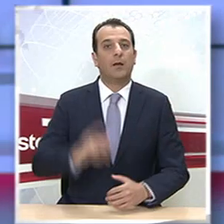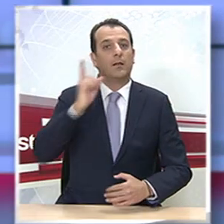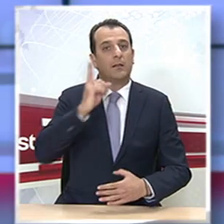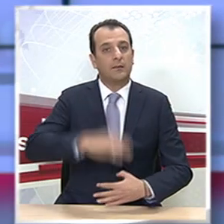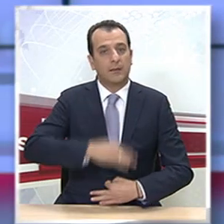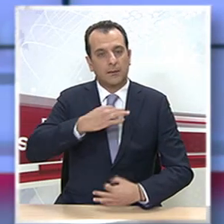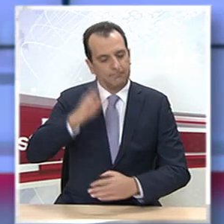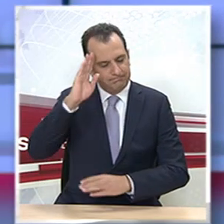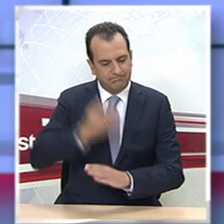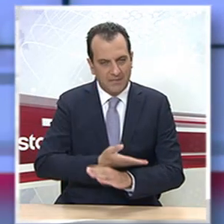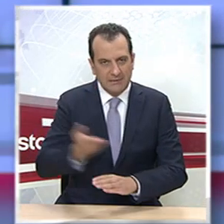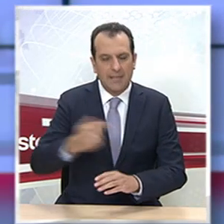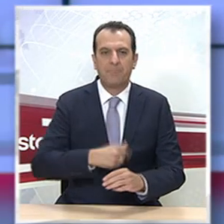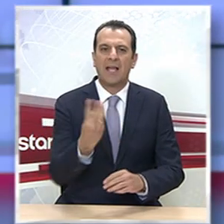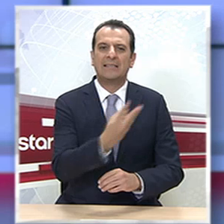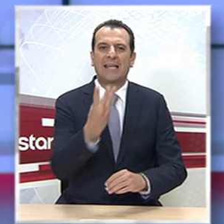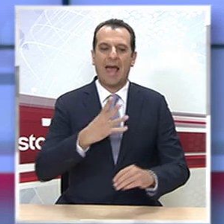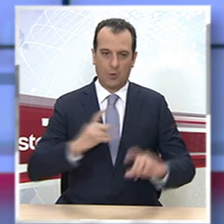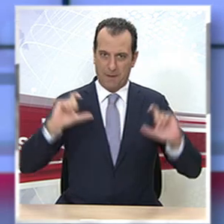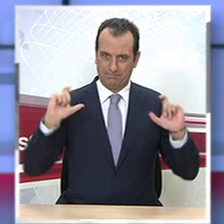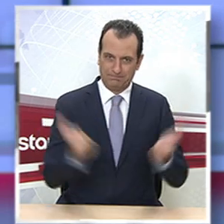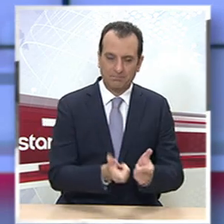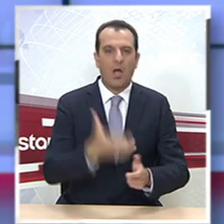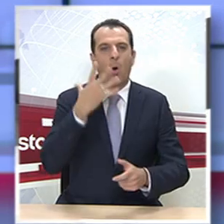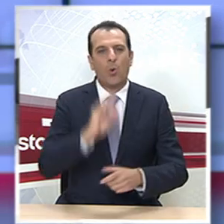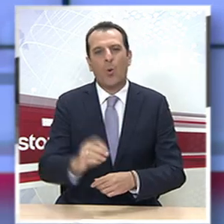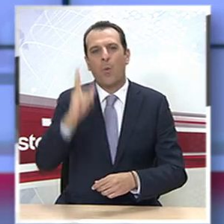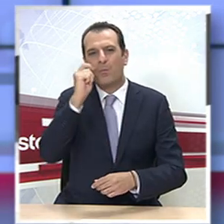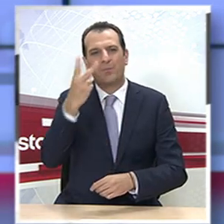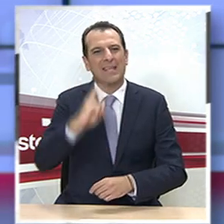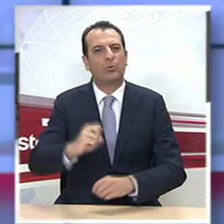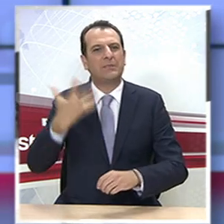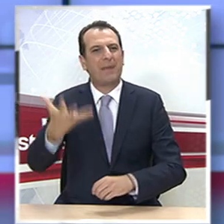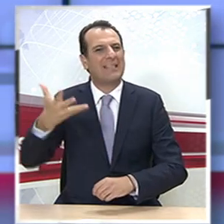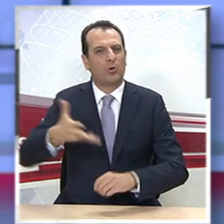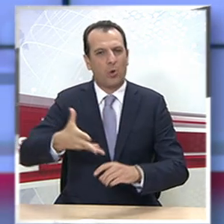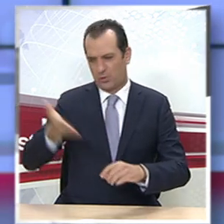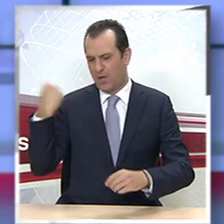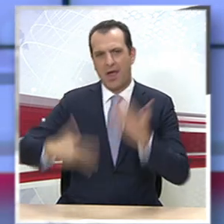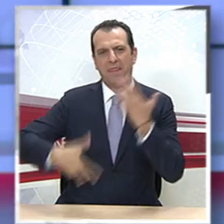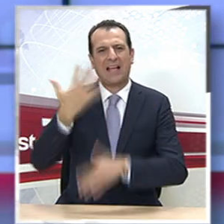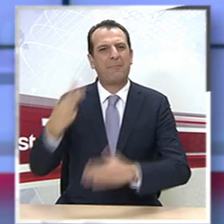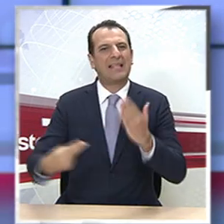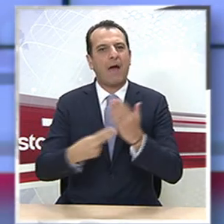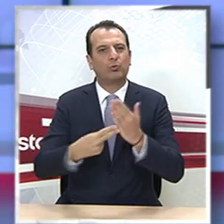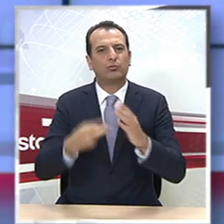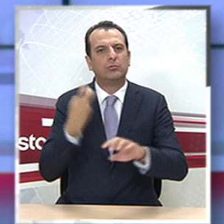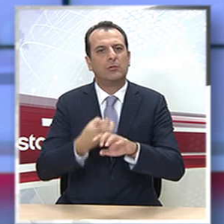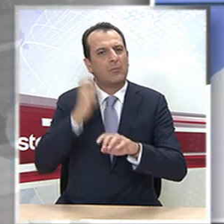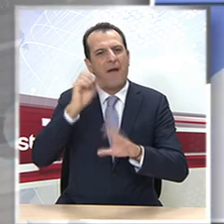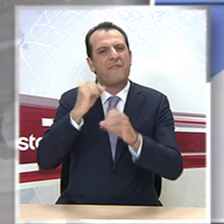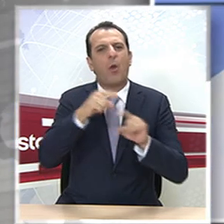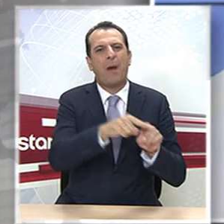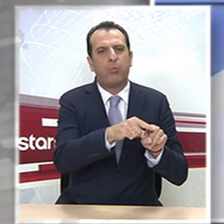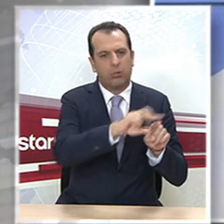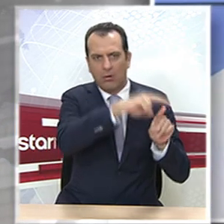Χαίρετε κυρίες και κύριοι. Για ανθρωποκτονία από πρόθεση κατηγορούνται μεταξύ άλλων οι τρεις ληφθέντες αλλοδαποί για τη δολοφονία του 25χρονου του Φιλοπάπου. Παναγιώτης